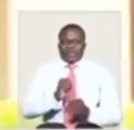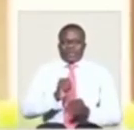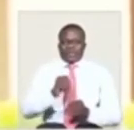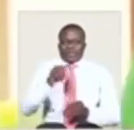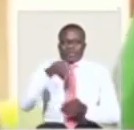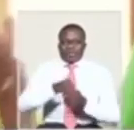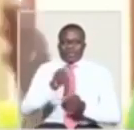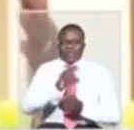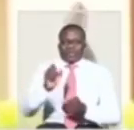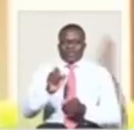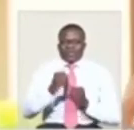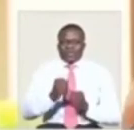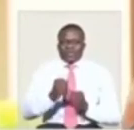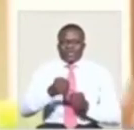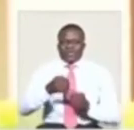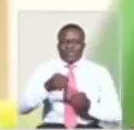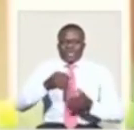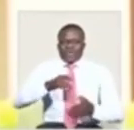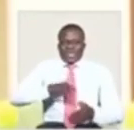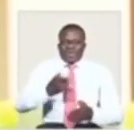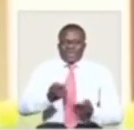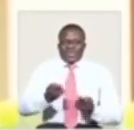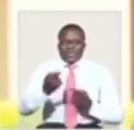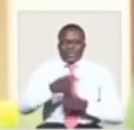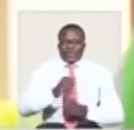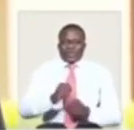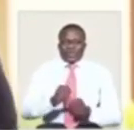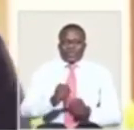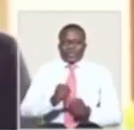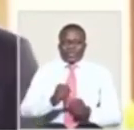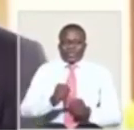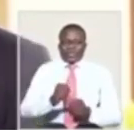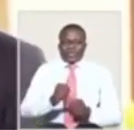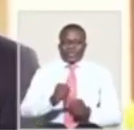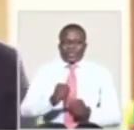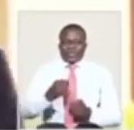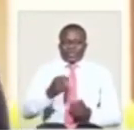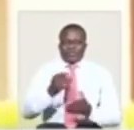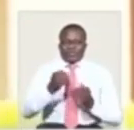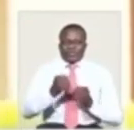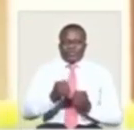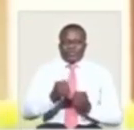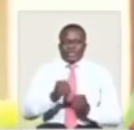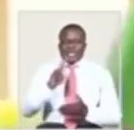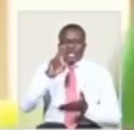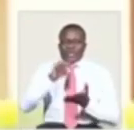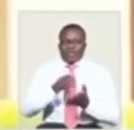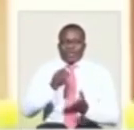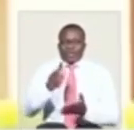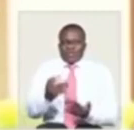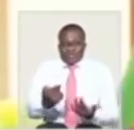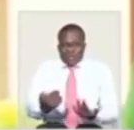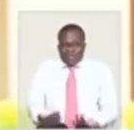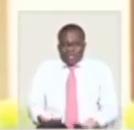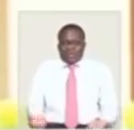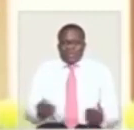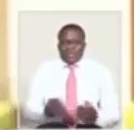armée, c'est là le début de l'histoire. Donc nous n'avons pas bien géré la question et